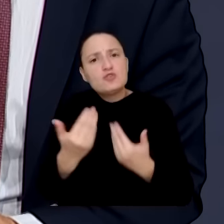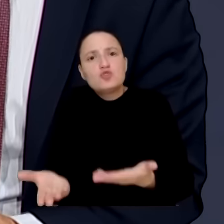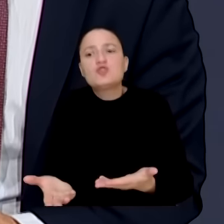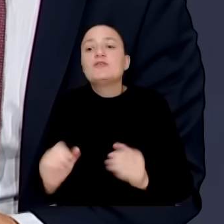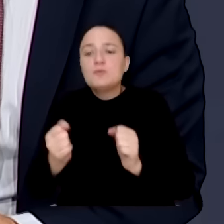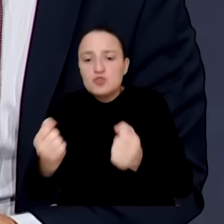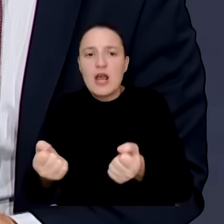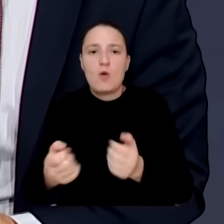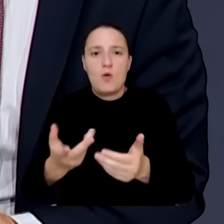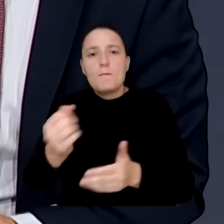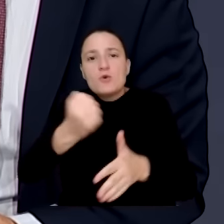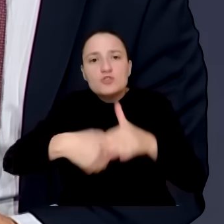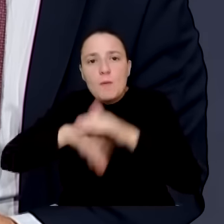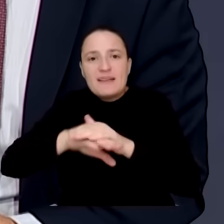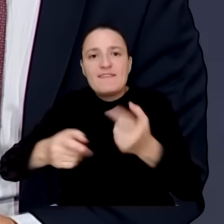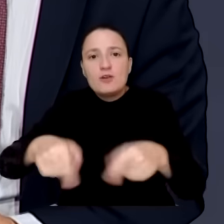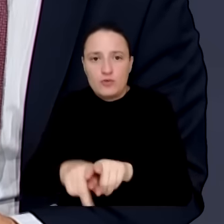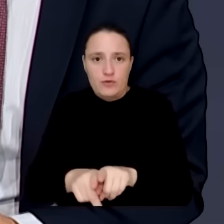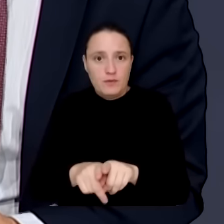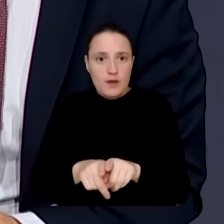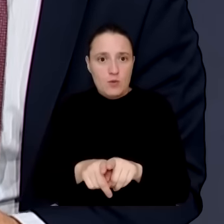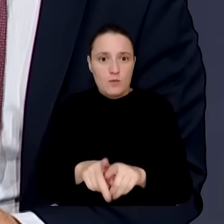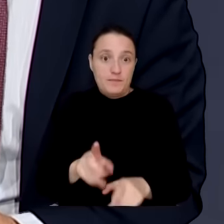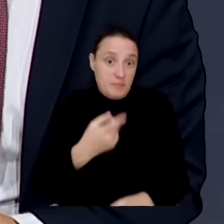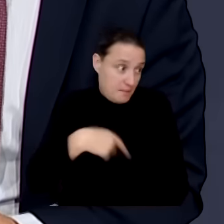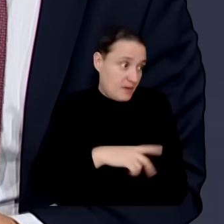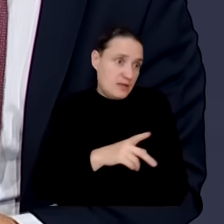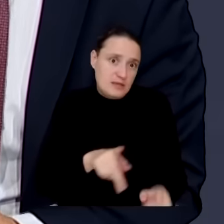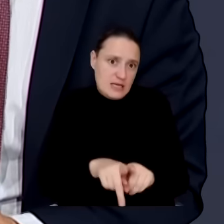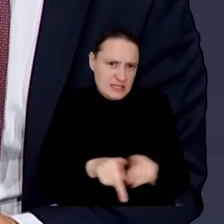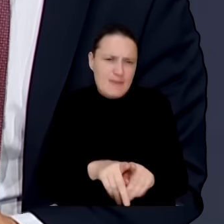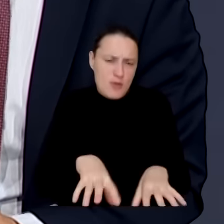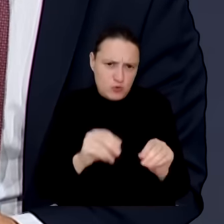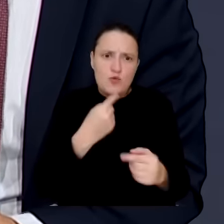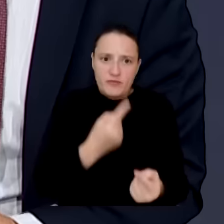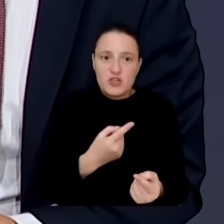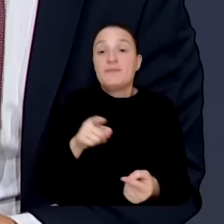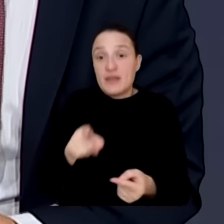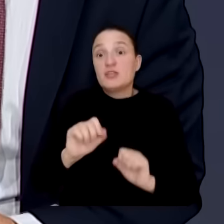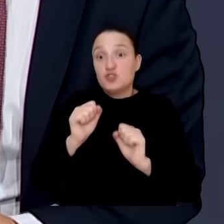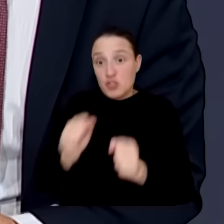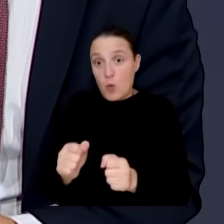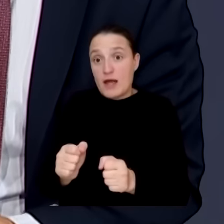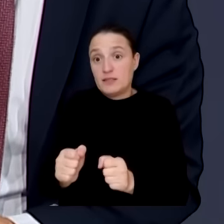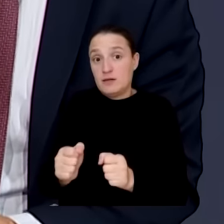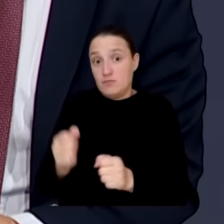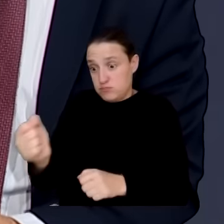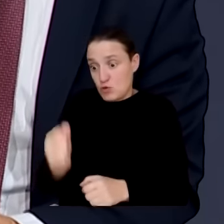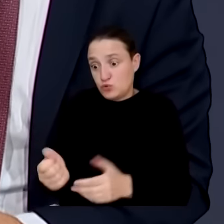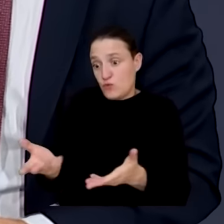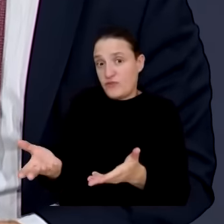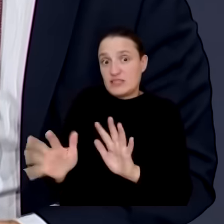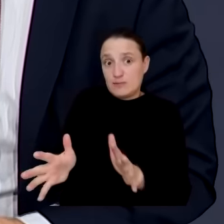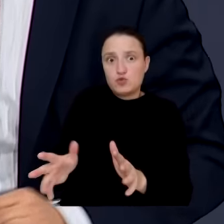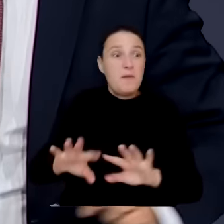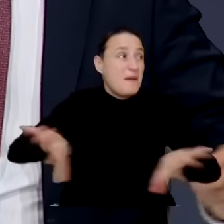ramach mandatu mandatu poselskiego i my tak jak powiedziałem już na wstępie po prostu tego typu działaniami tego typu posłów po prostu sami też